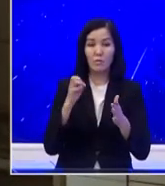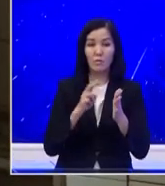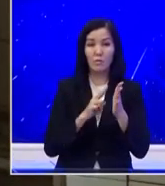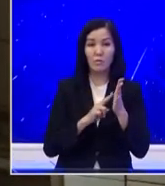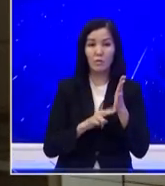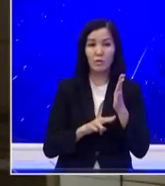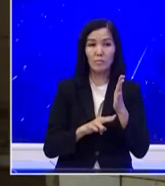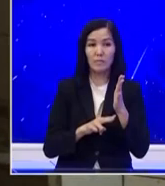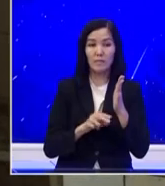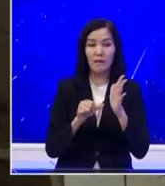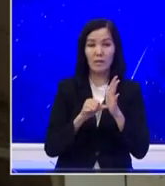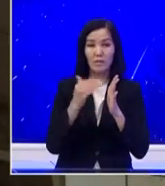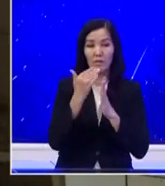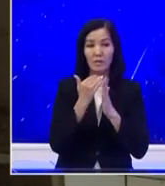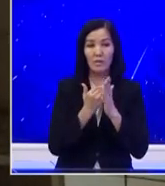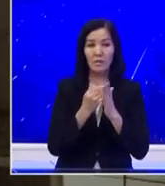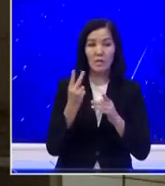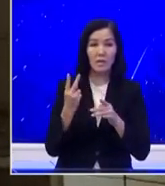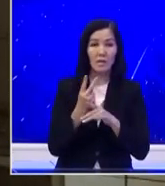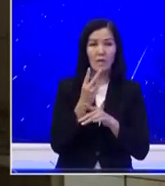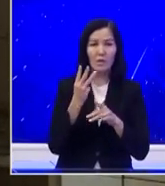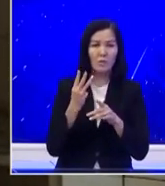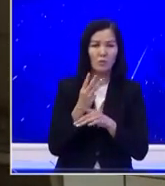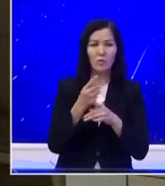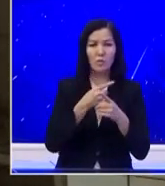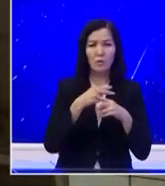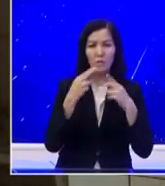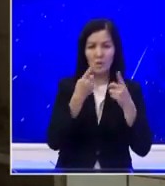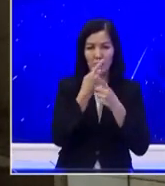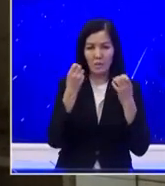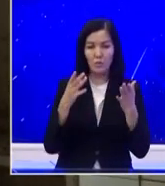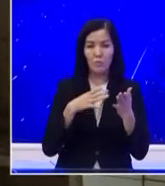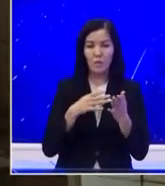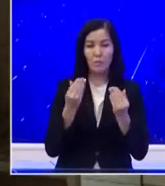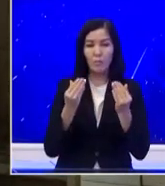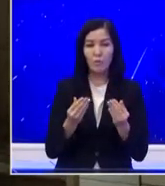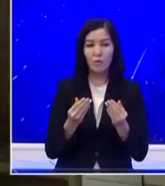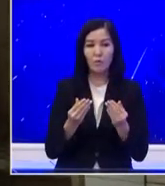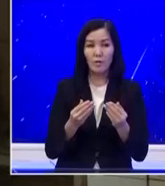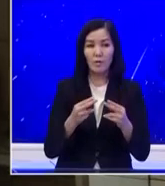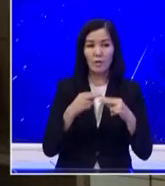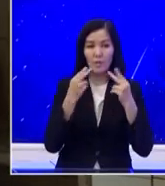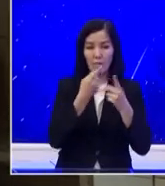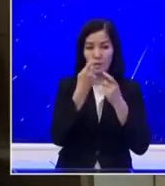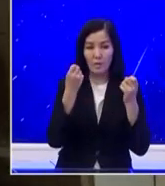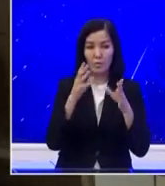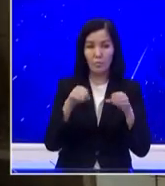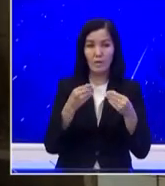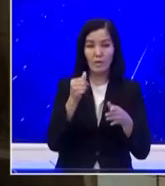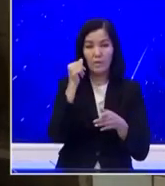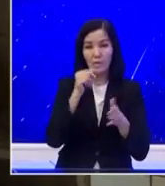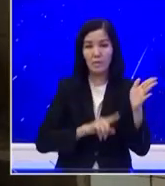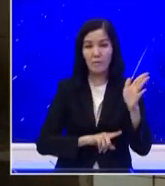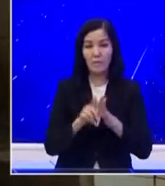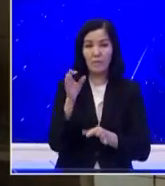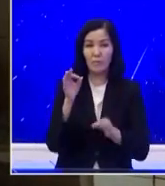мен баба бойынша екі рет ескерту берілген. Бүгінгі күнге ескерту беріледі, ертеңнен бастап